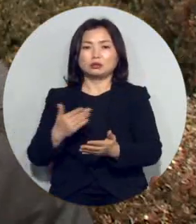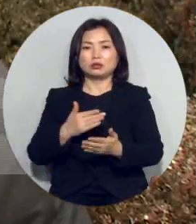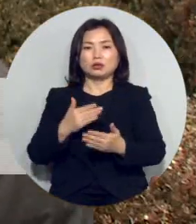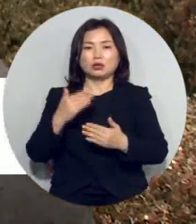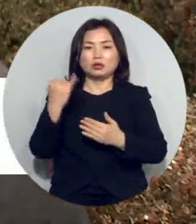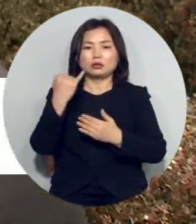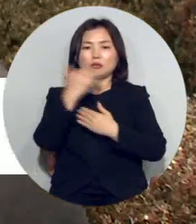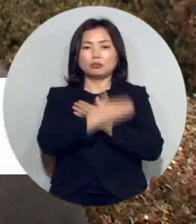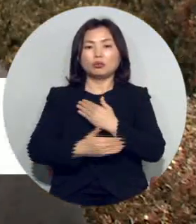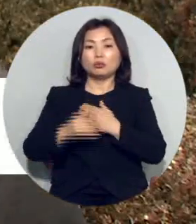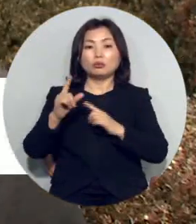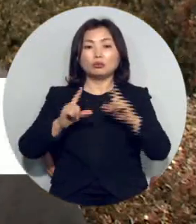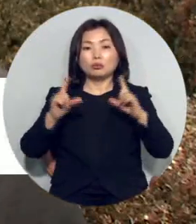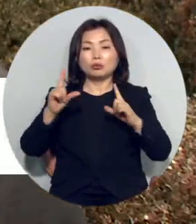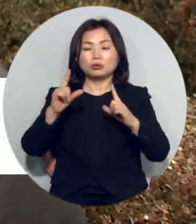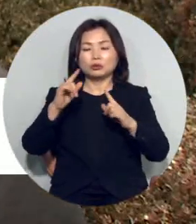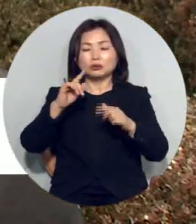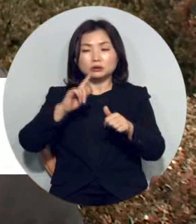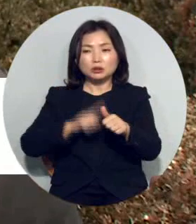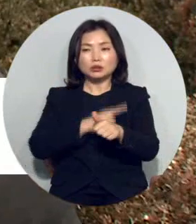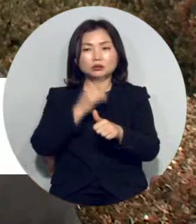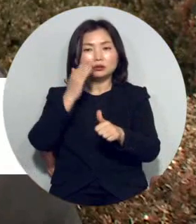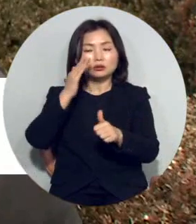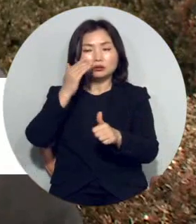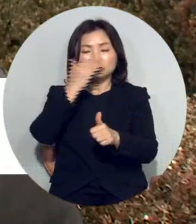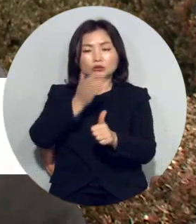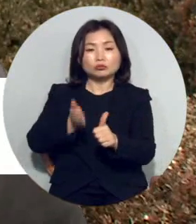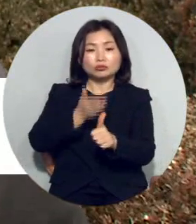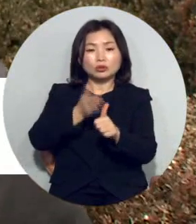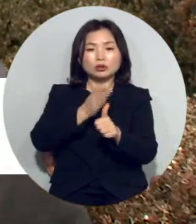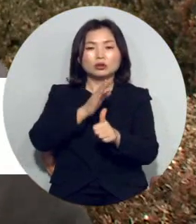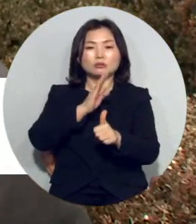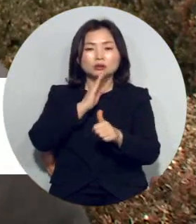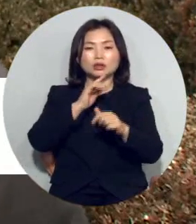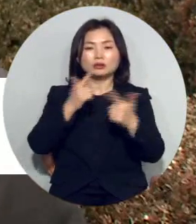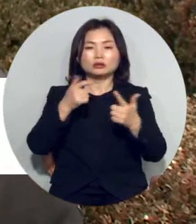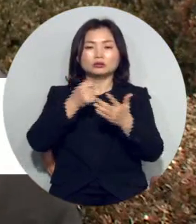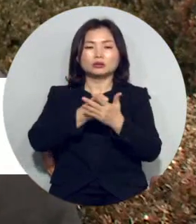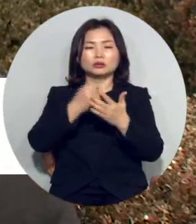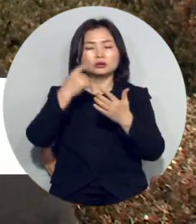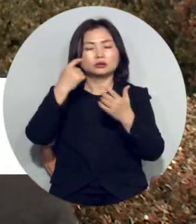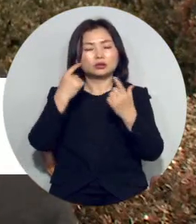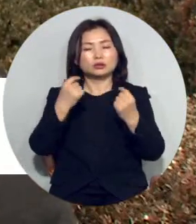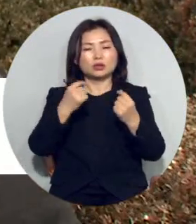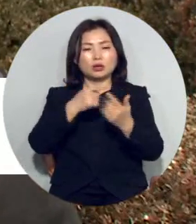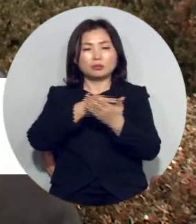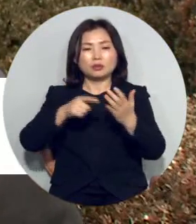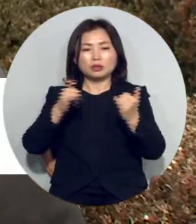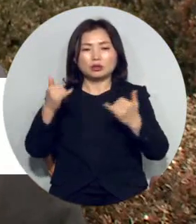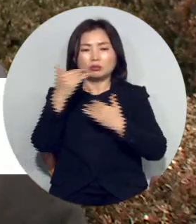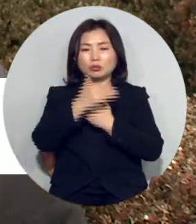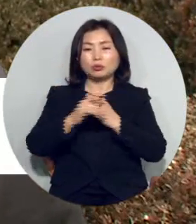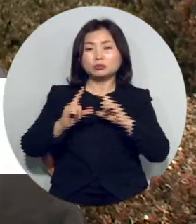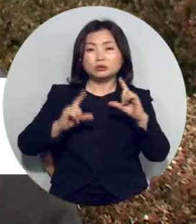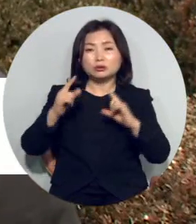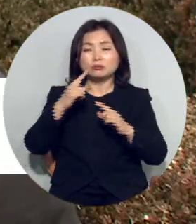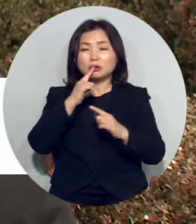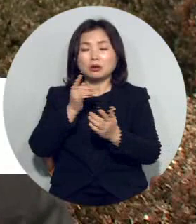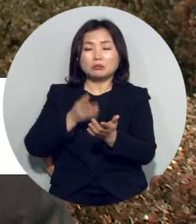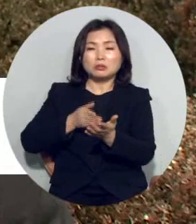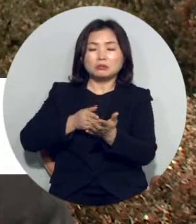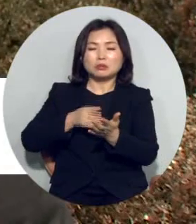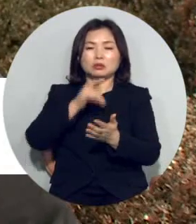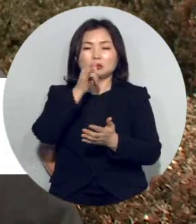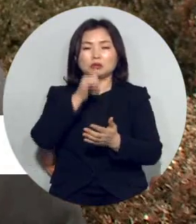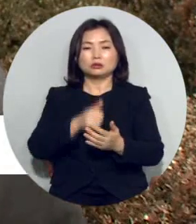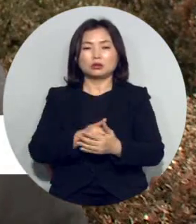어떤 상황이 성추행 이다 아니다 리 결정 지을 수 있는 것처럼 계속 피해자의 신체 상태 이런 것들을 언급을 해서